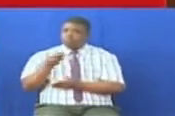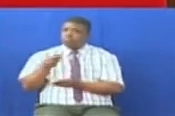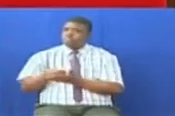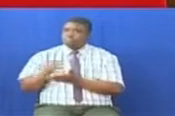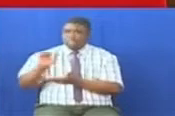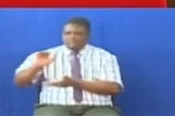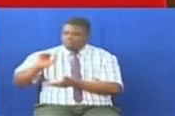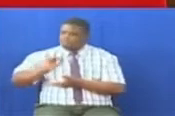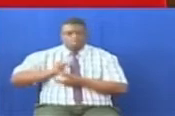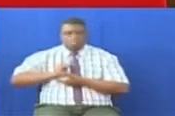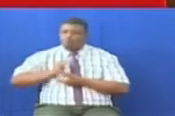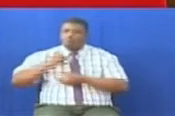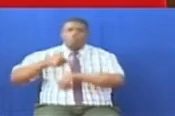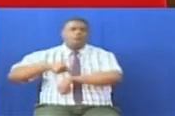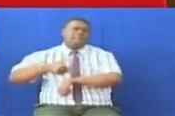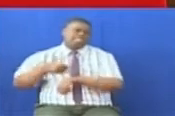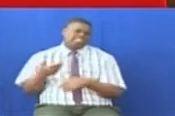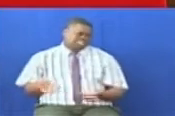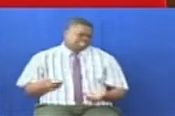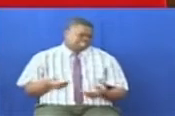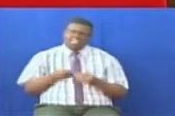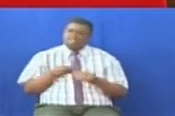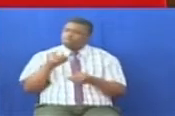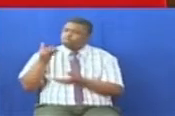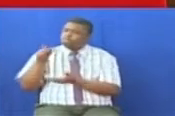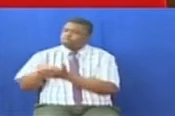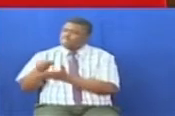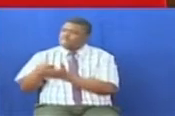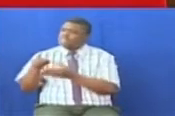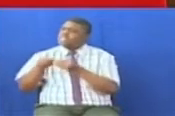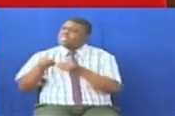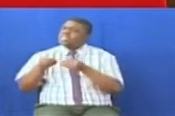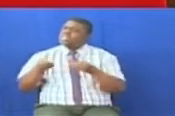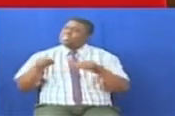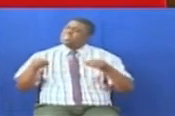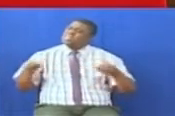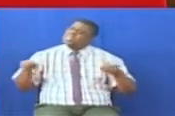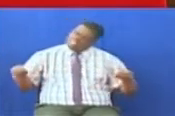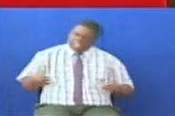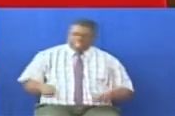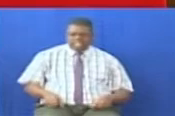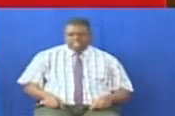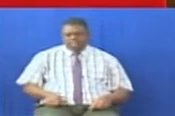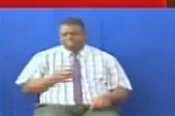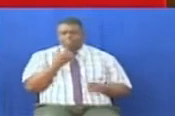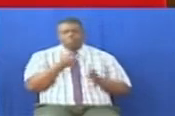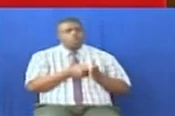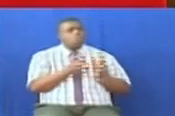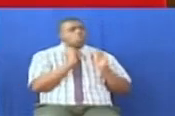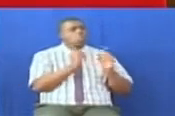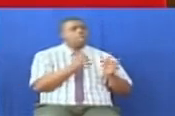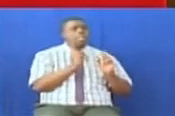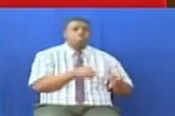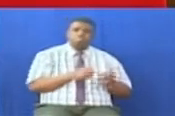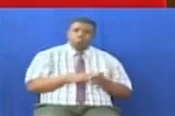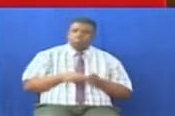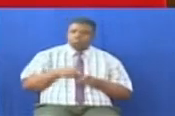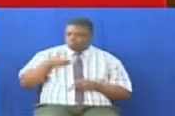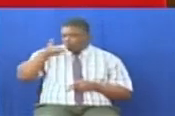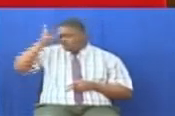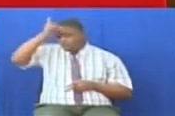wakati. Kuna walimu, kuna wauguzi na watu wengi sana wamekuwa kistaafu, lakini pesa yao hawapati kwa